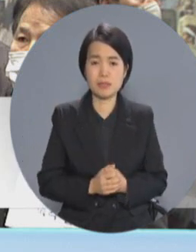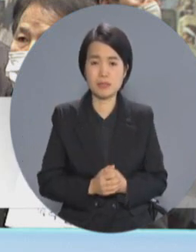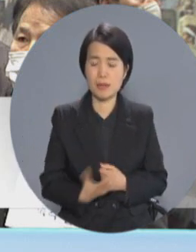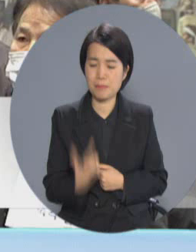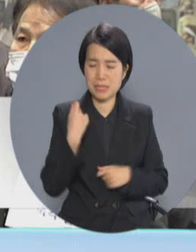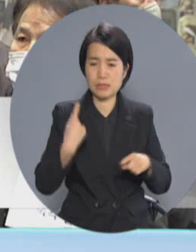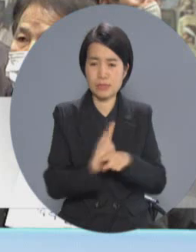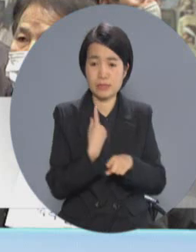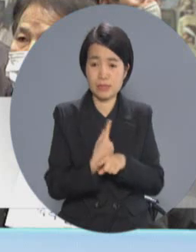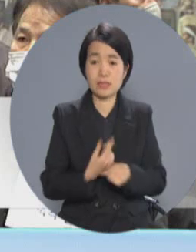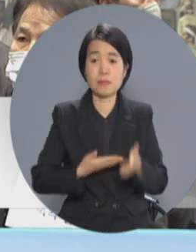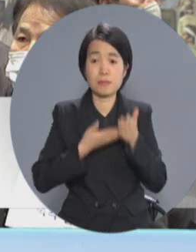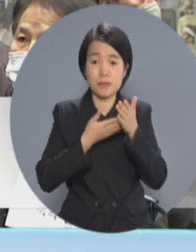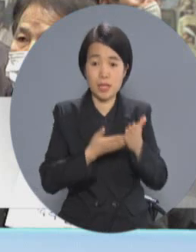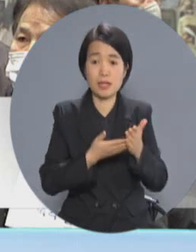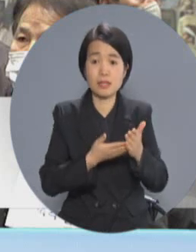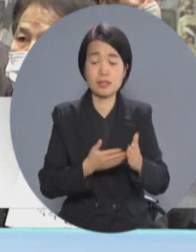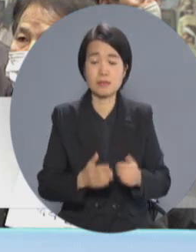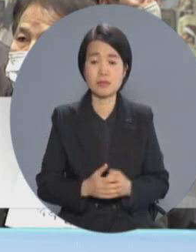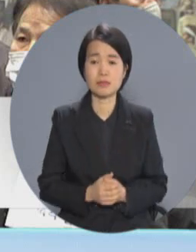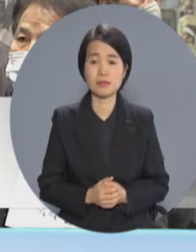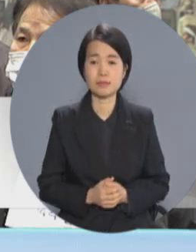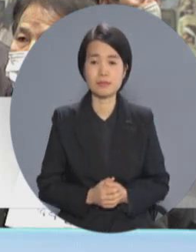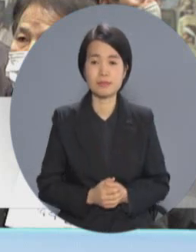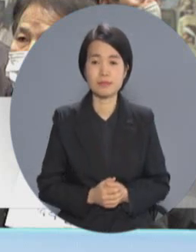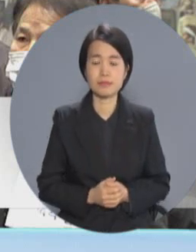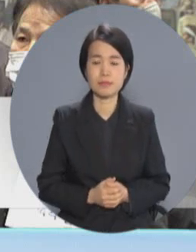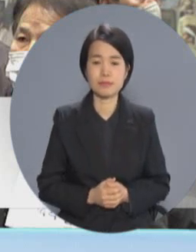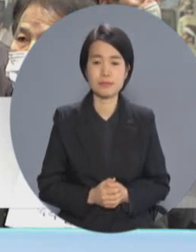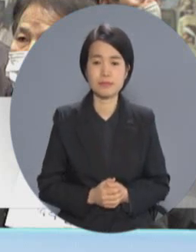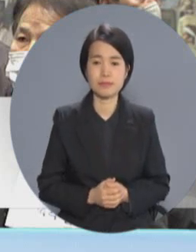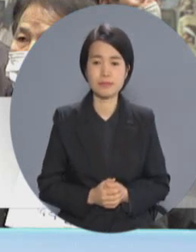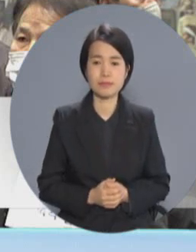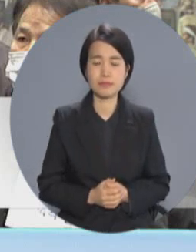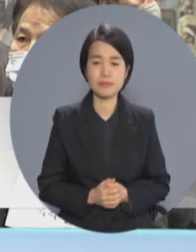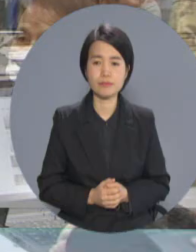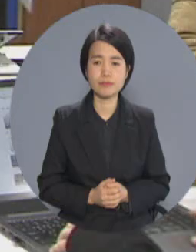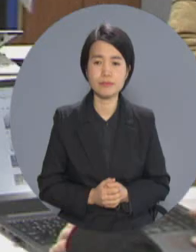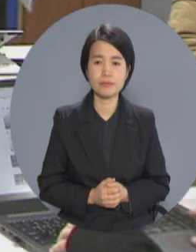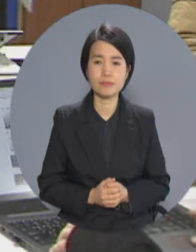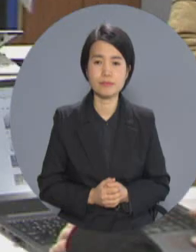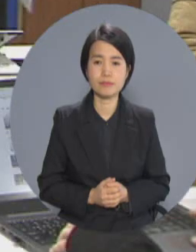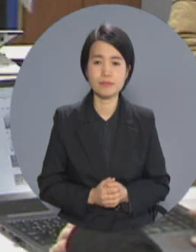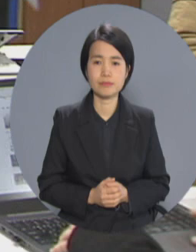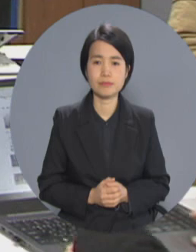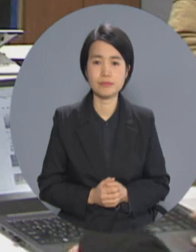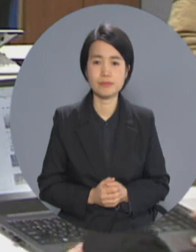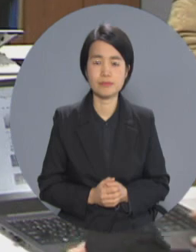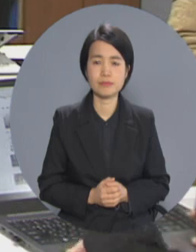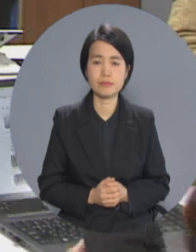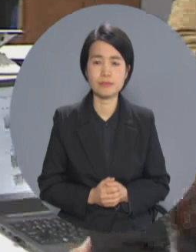당장 수정돼야 한다고 목소리를 높였습니다. 한신구 기자의 보도입니다.